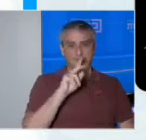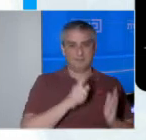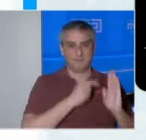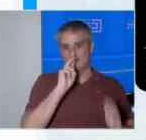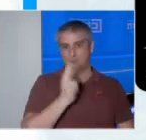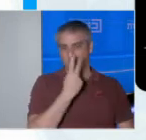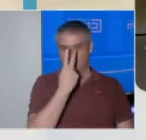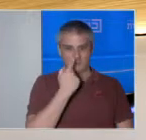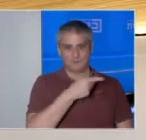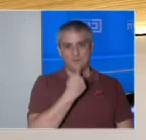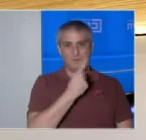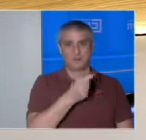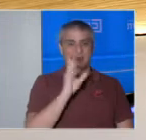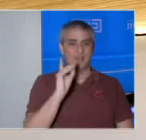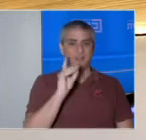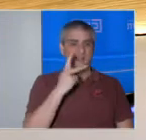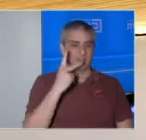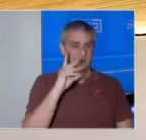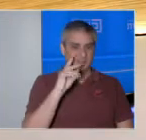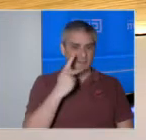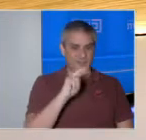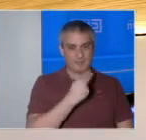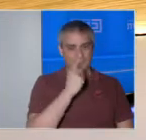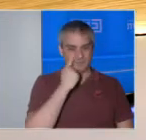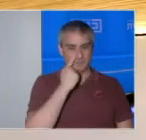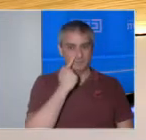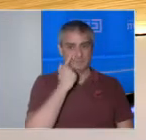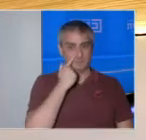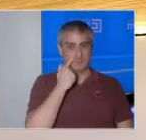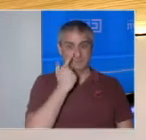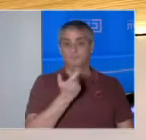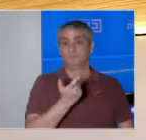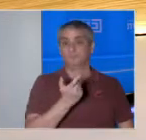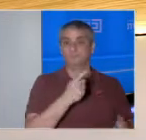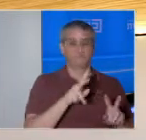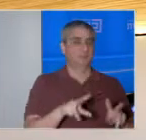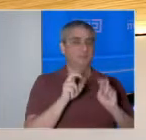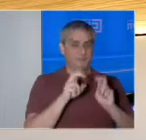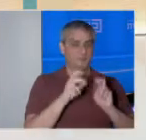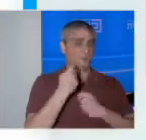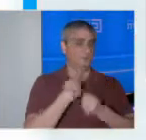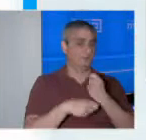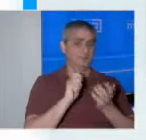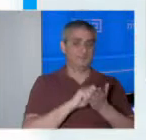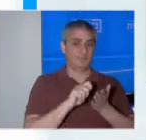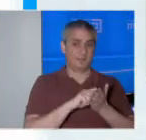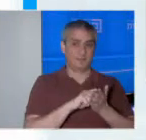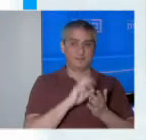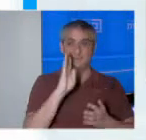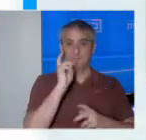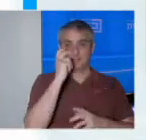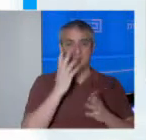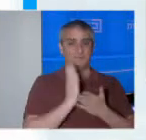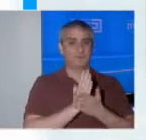שנייה שהוא אומר לדנה וייס דפנה. אז הצען לי דור אמרני, זיהה הזדמנות עסקית וכתב, בני